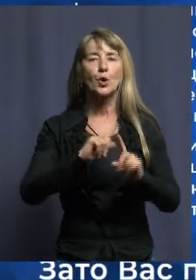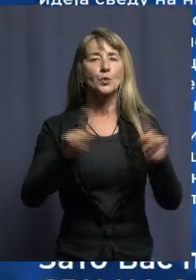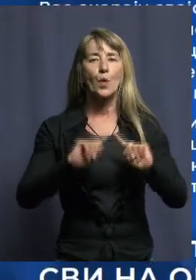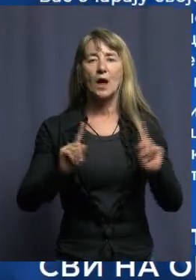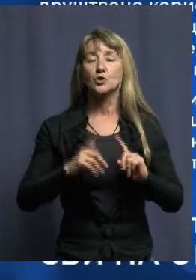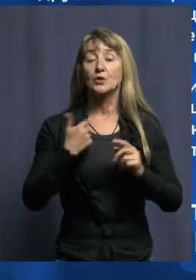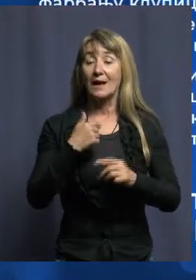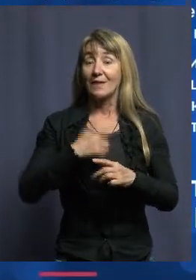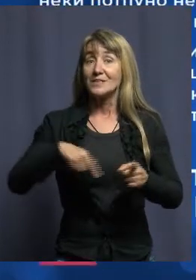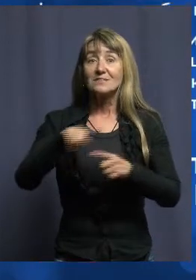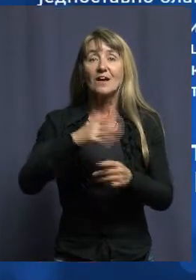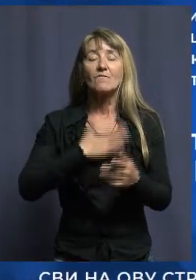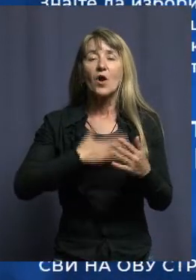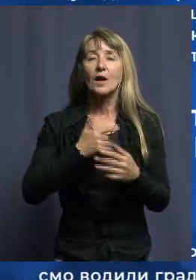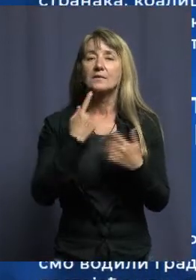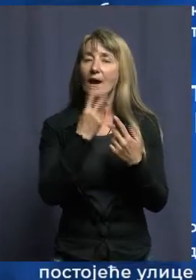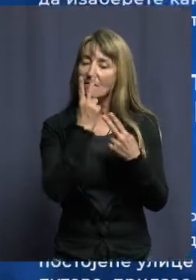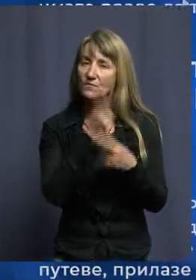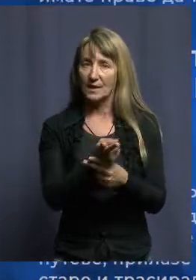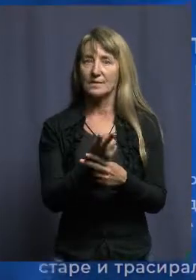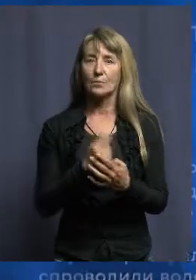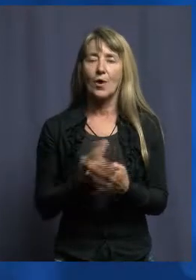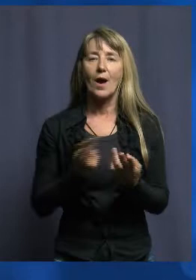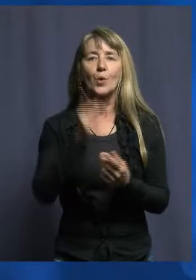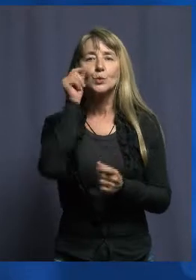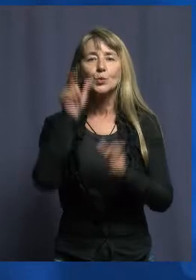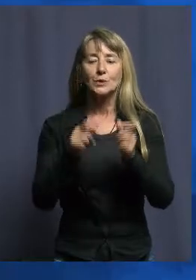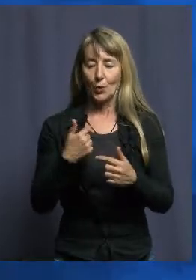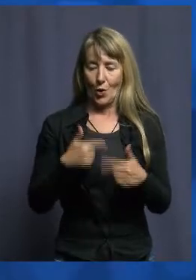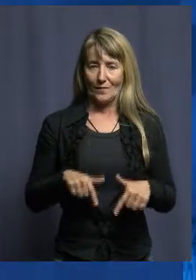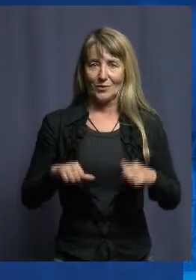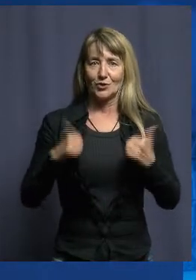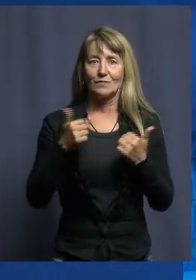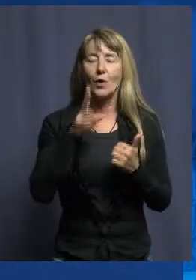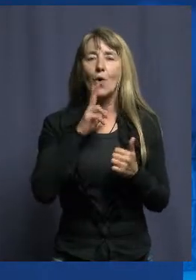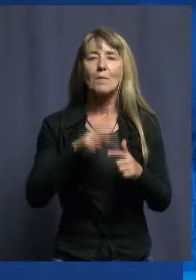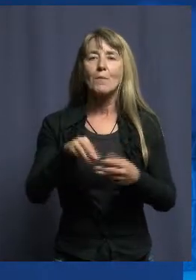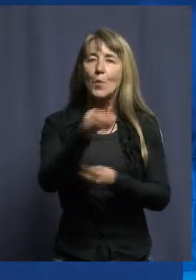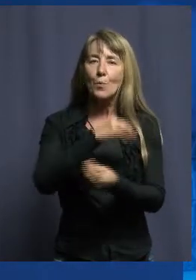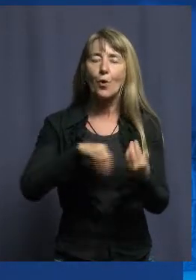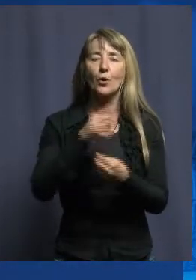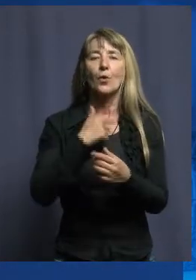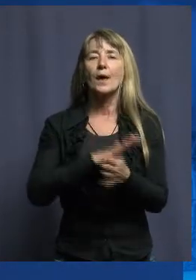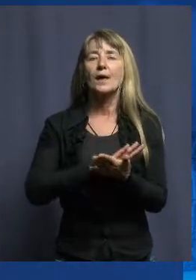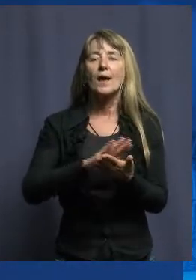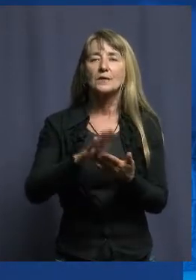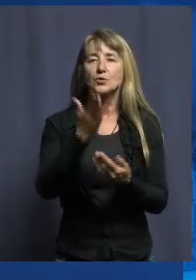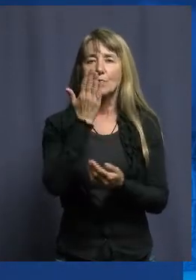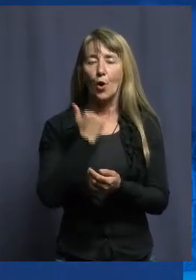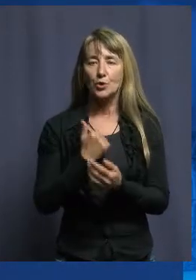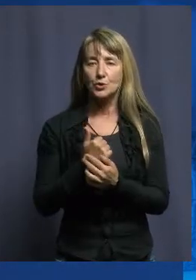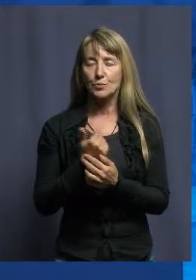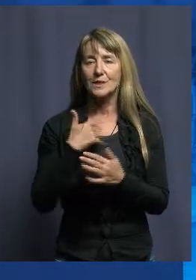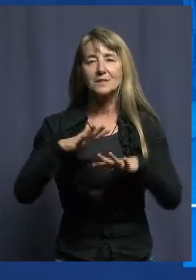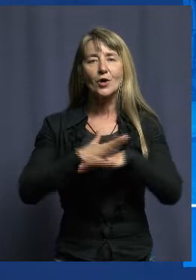onako kakav bismo svi volili da ga vidimo kao ljudi koji ovdje živimo, koji ovdje imamo porodice i koji jednostavno hoćemo da